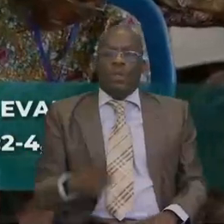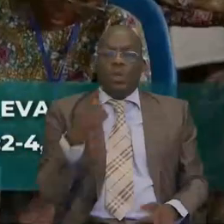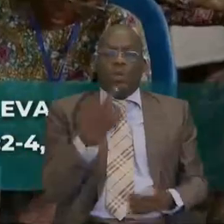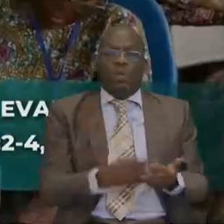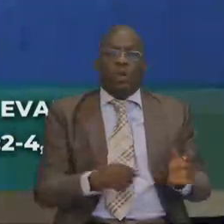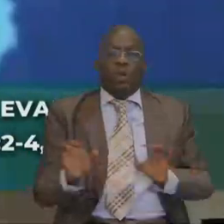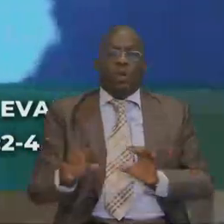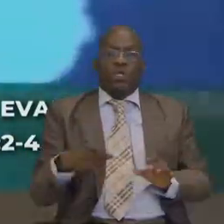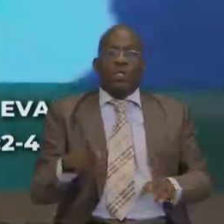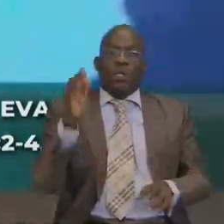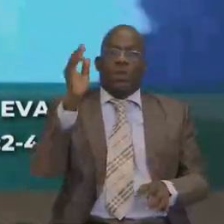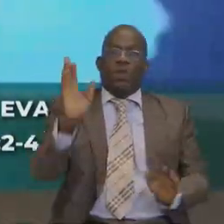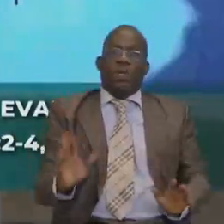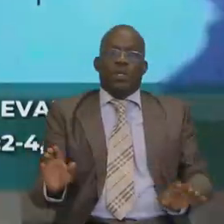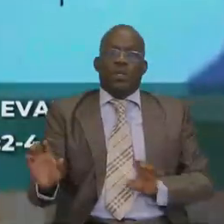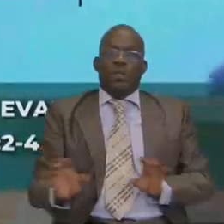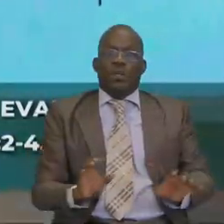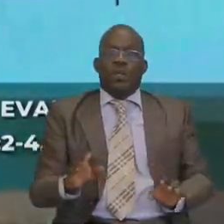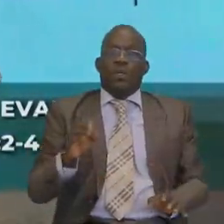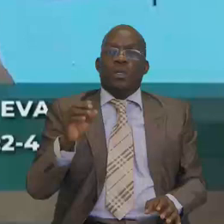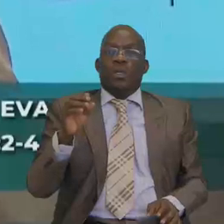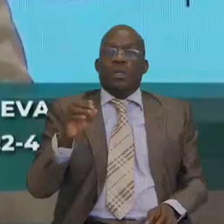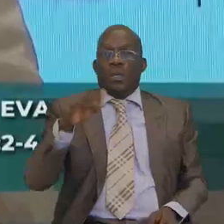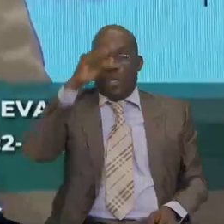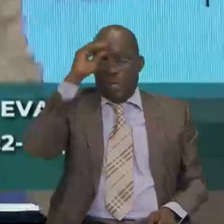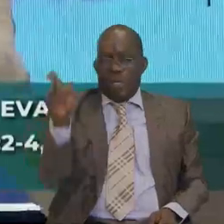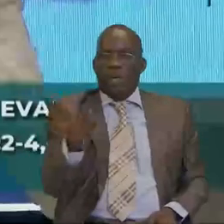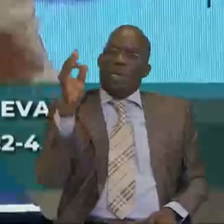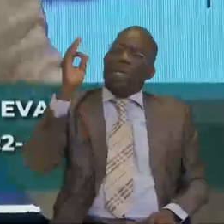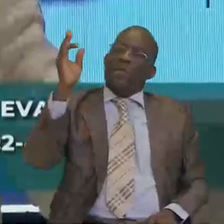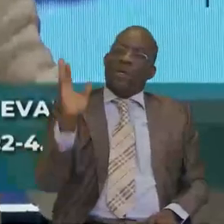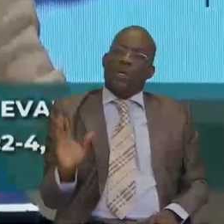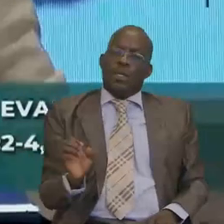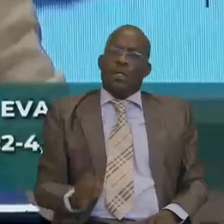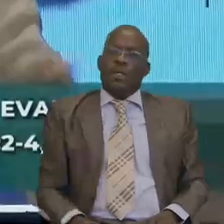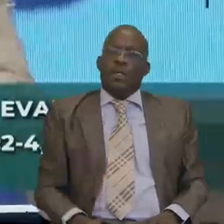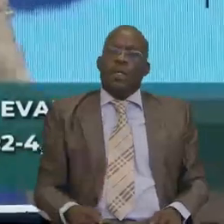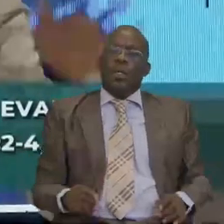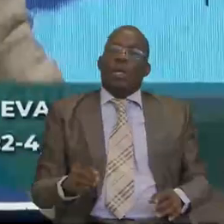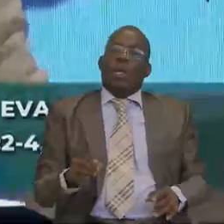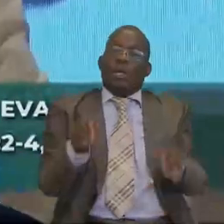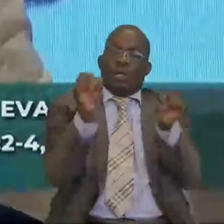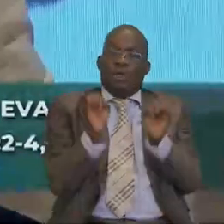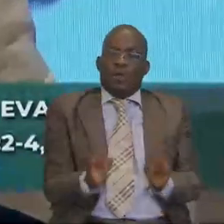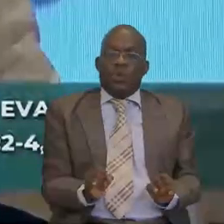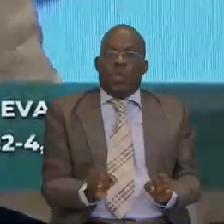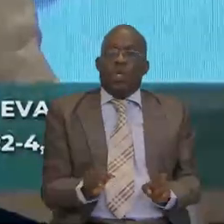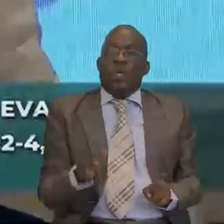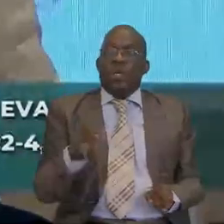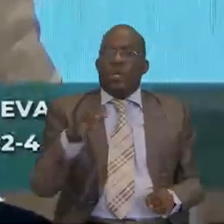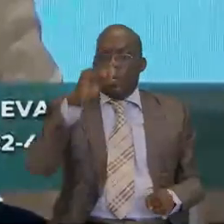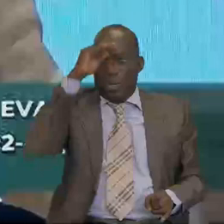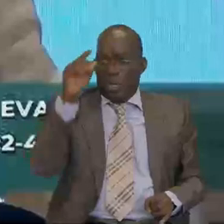Qu'est-ce que l'évangéliste fait? Il évangélise les individus. Il